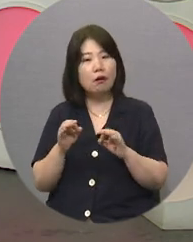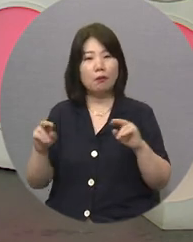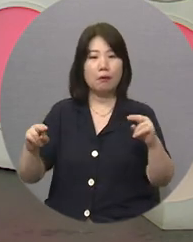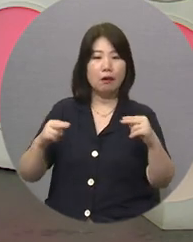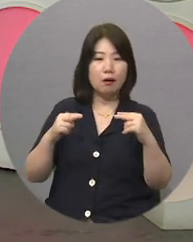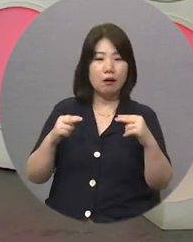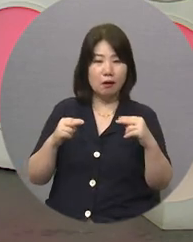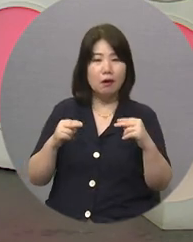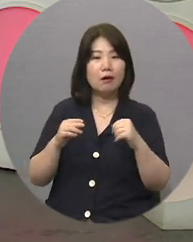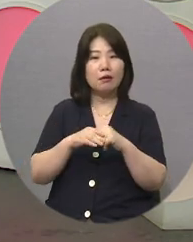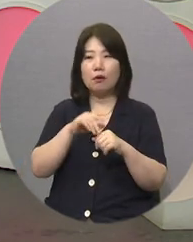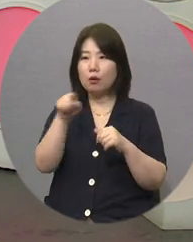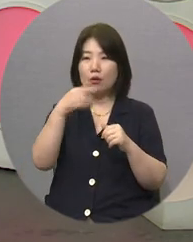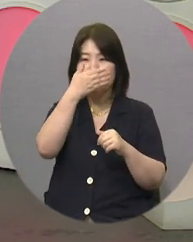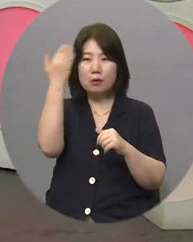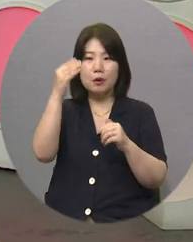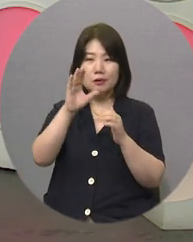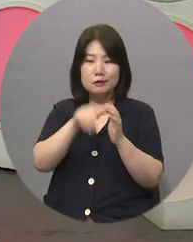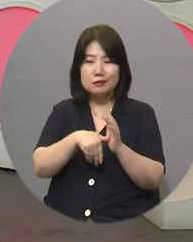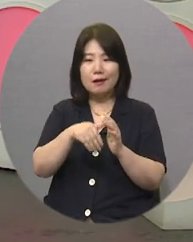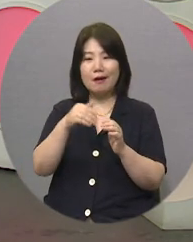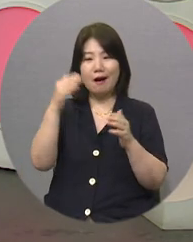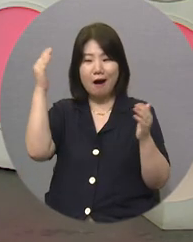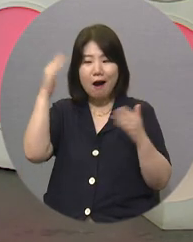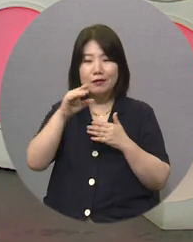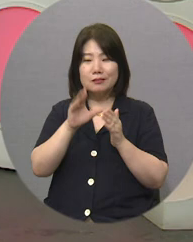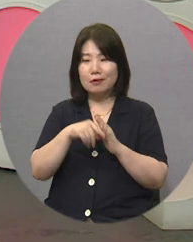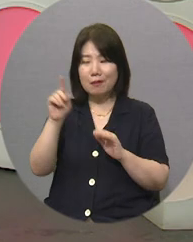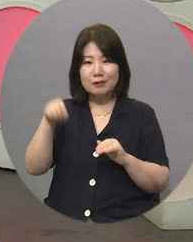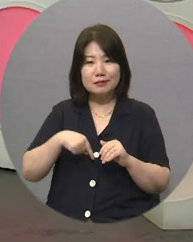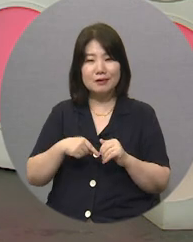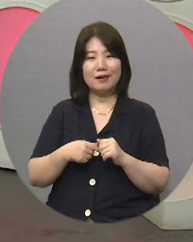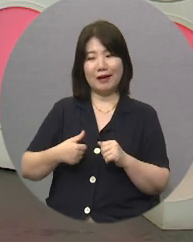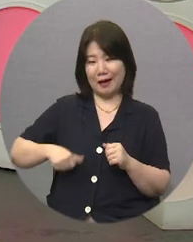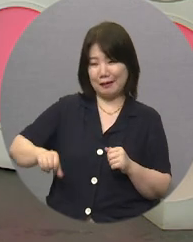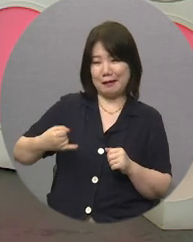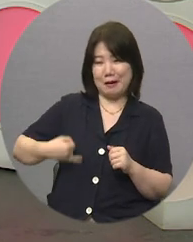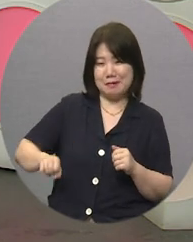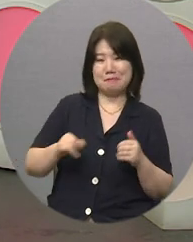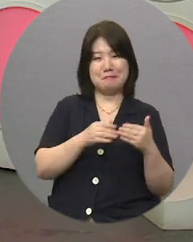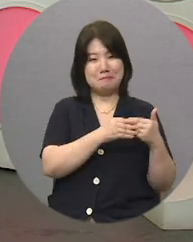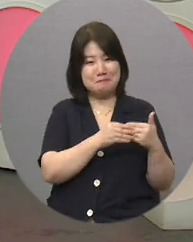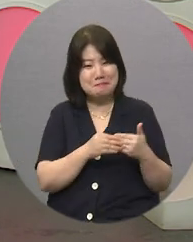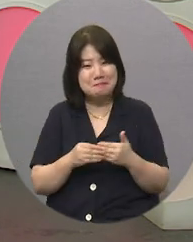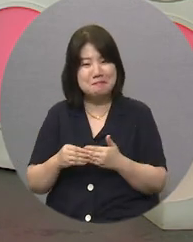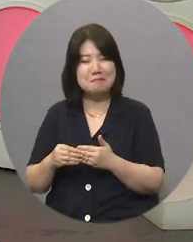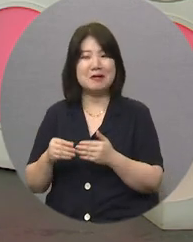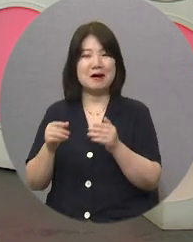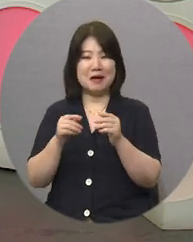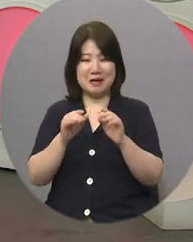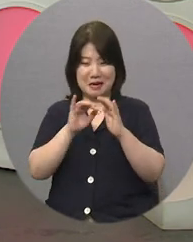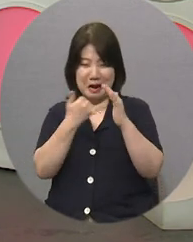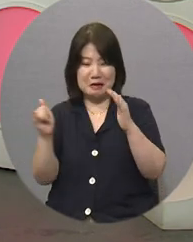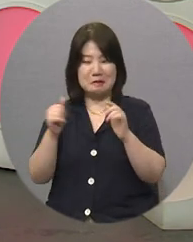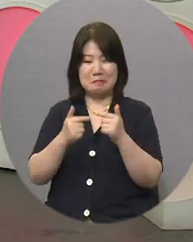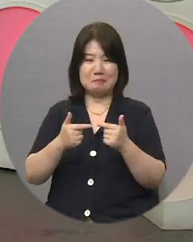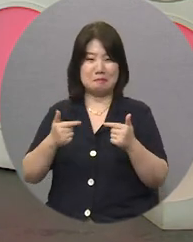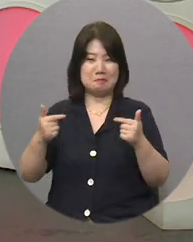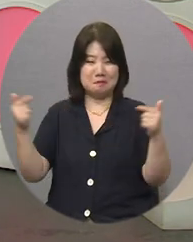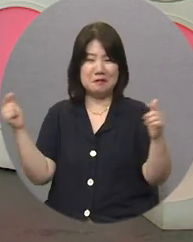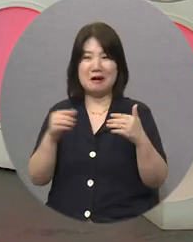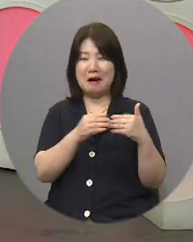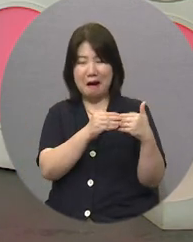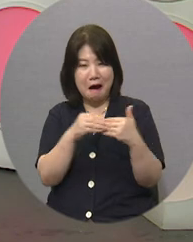거지. 처음에는 젊었을 때 이제 총각 때 학생 때만 이렇게 왔었는데 어느 날 한 명을 데리고 오고 양손도 데리고 오고 셋이 데리고 오고.